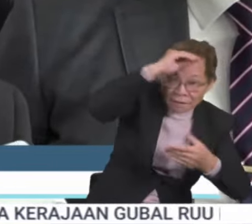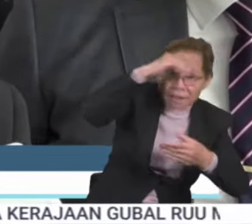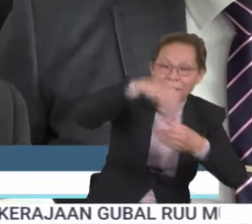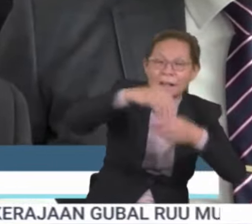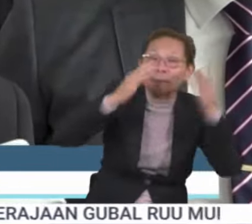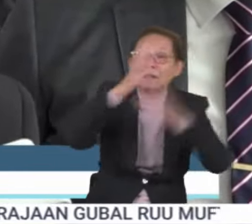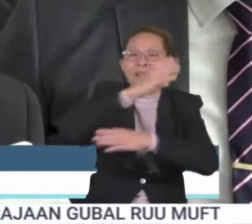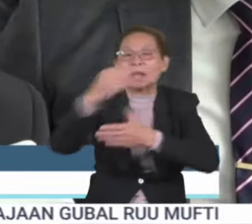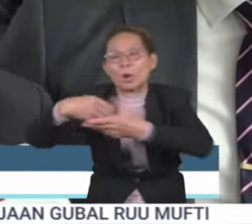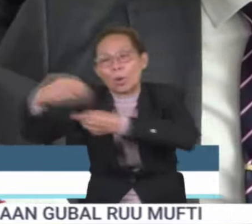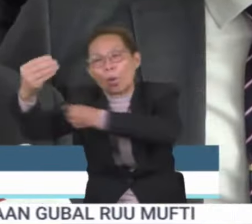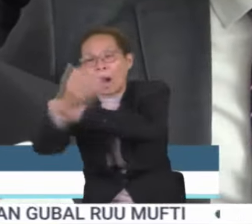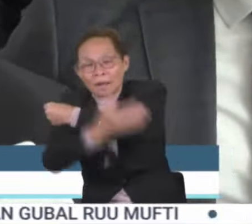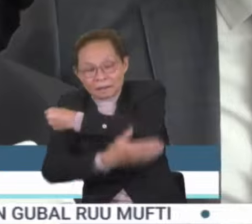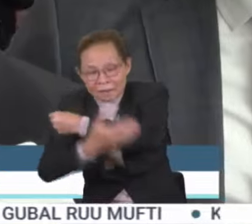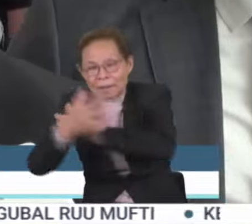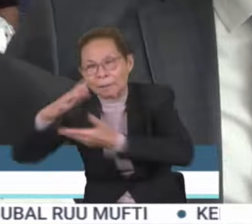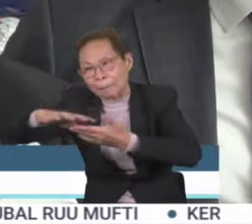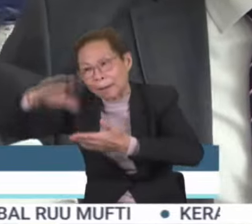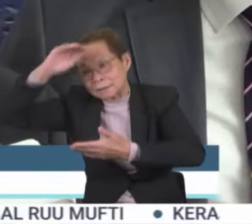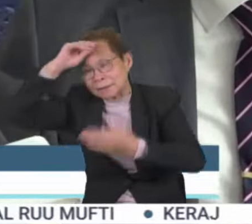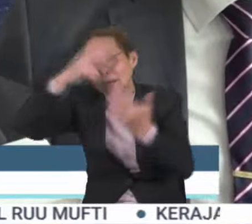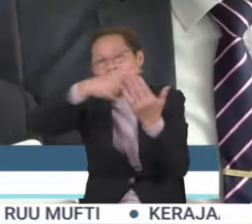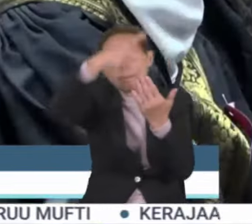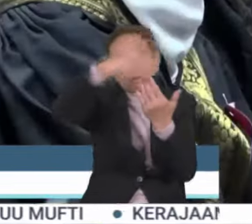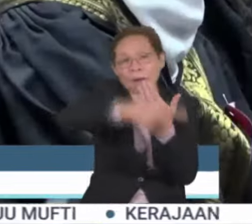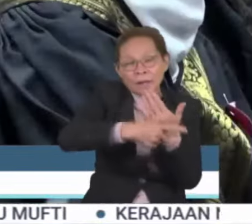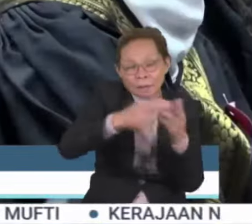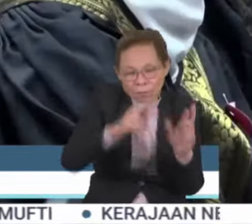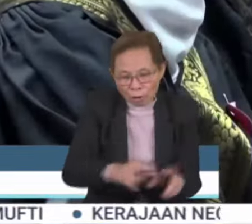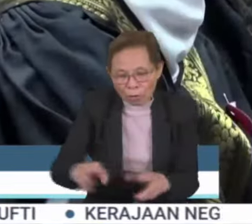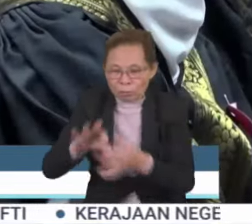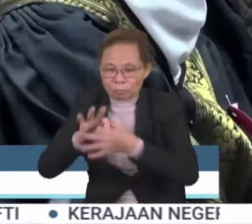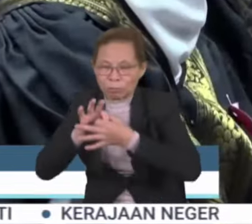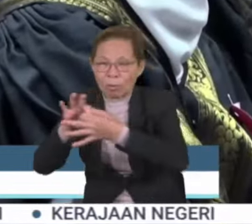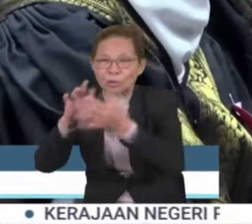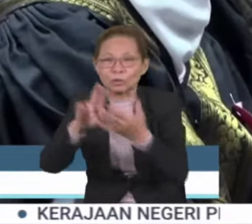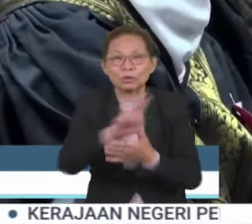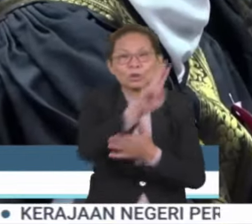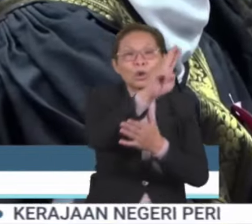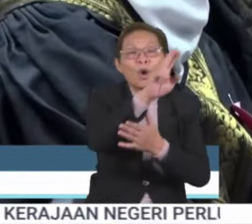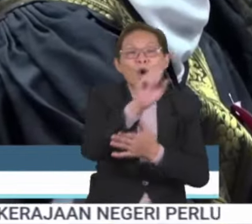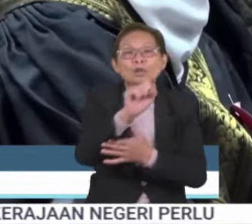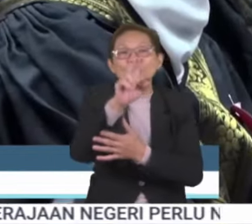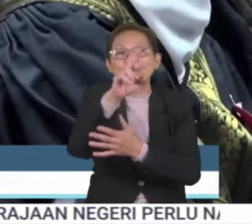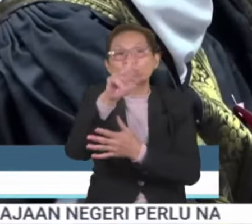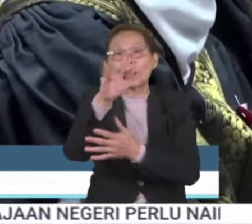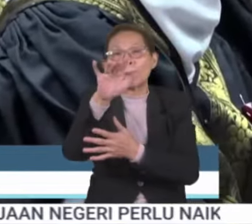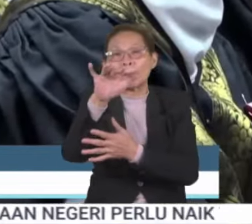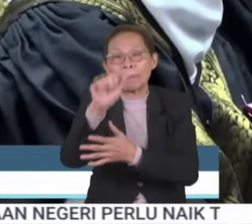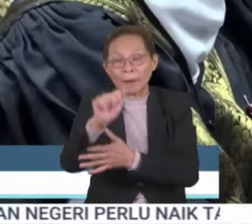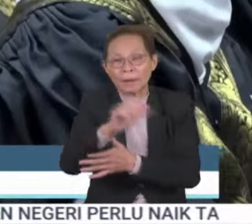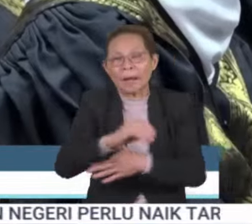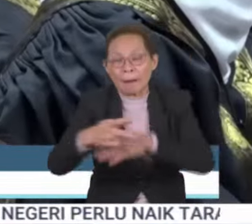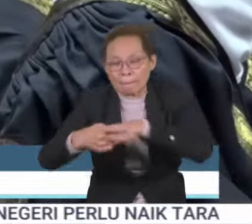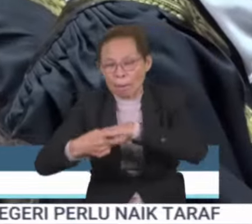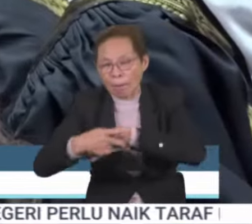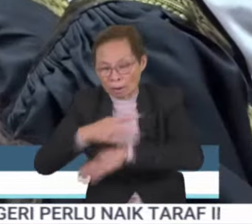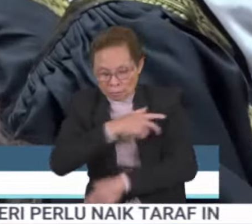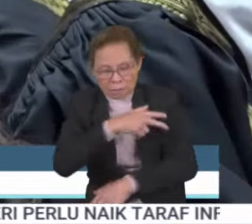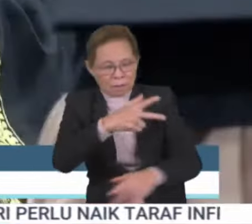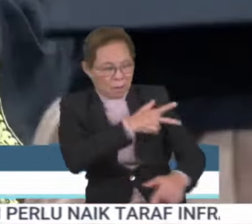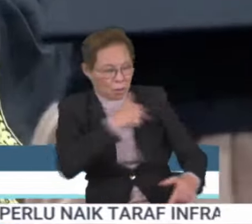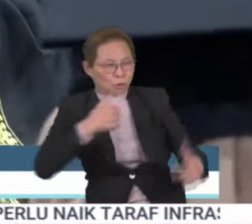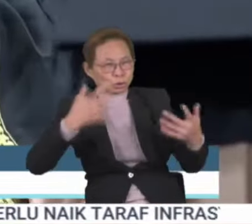luar negara inisiatif dirancang selepas kerjasama dengan Universiti Surabaya dan Politeknik Ubaya di Indonesia yang